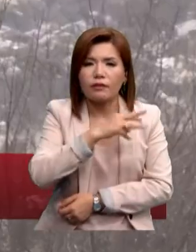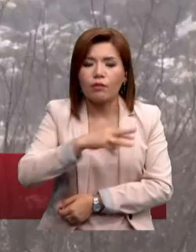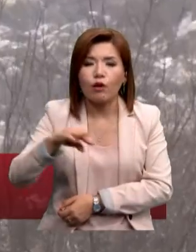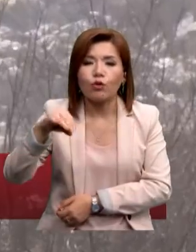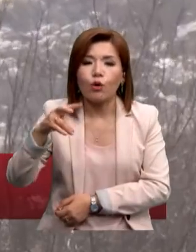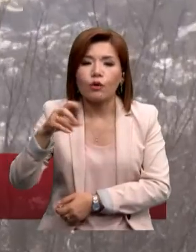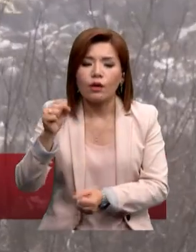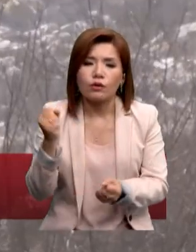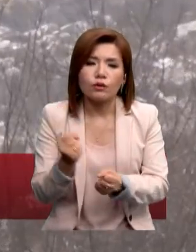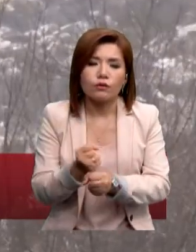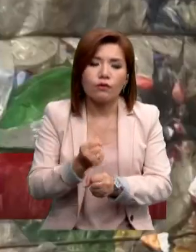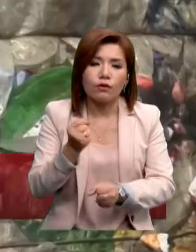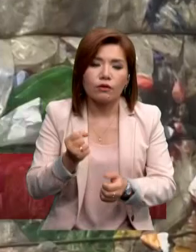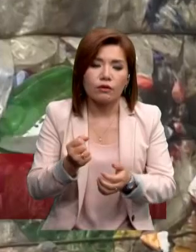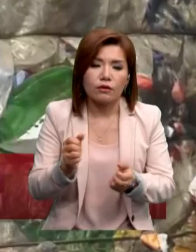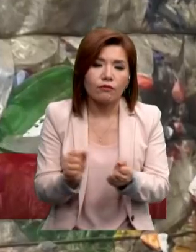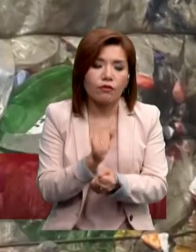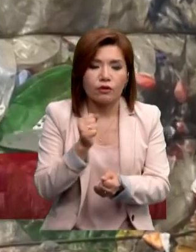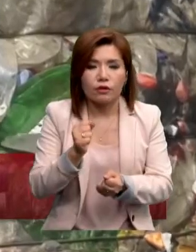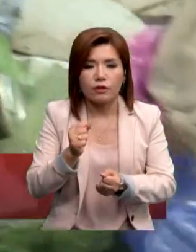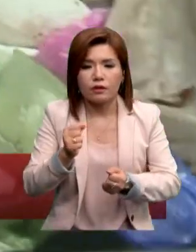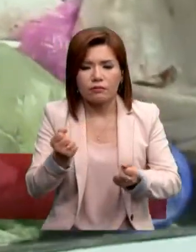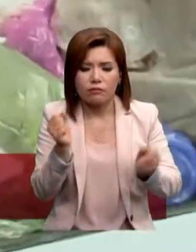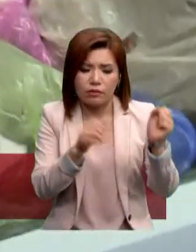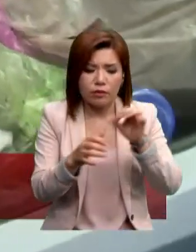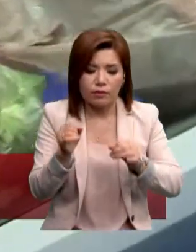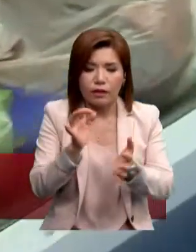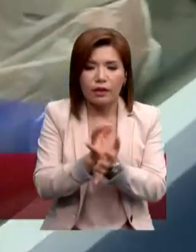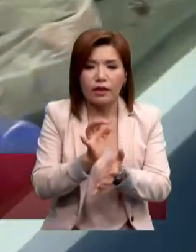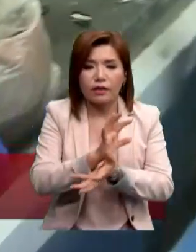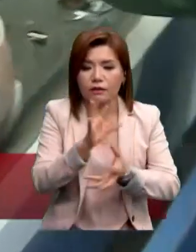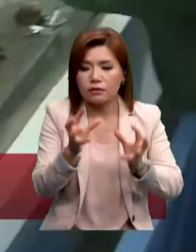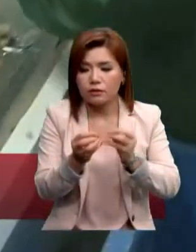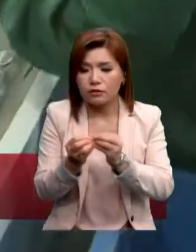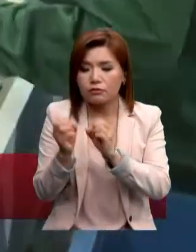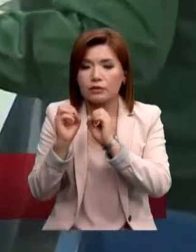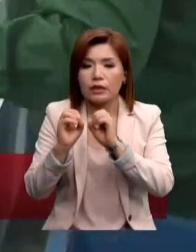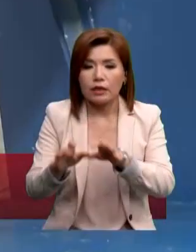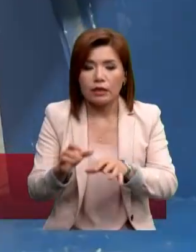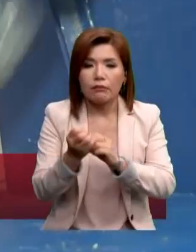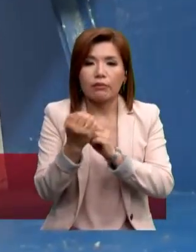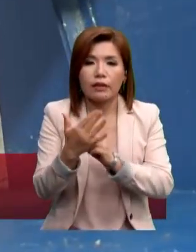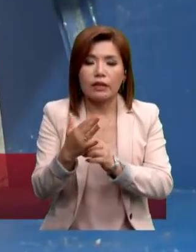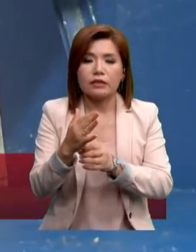тонн твердых бытовых отходов. Доля переработанных и утилизированных ТБО составляет лишь